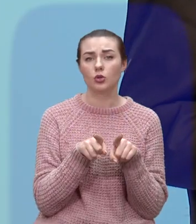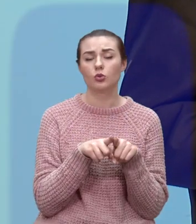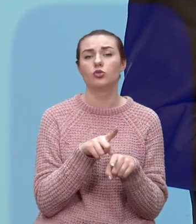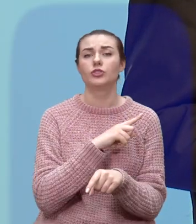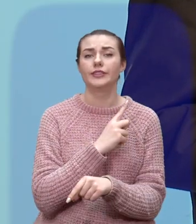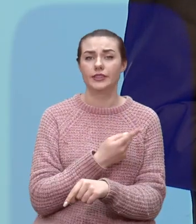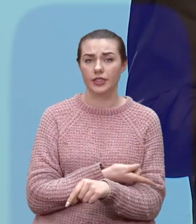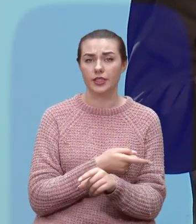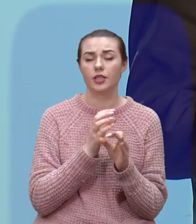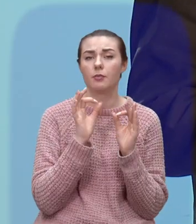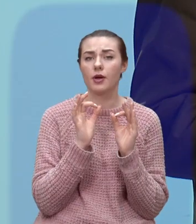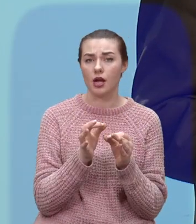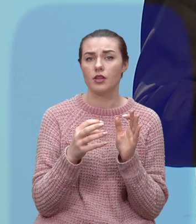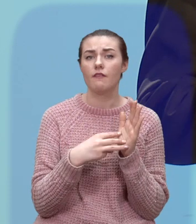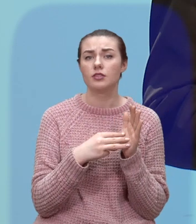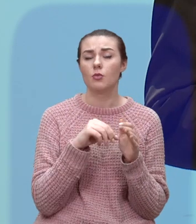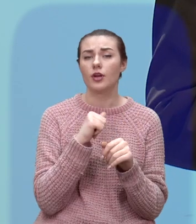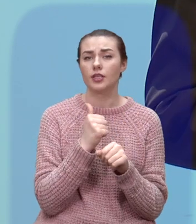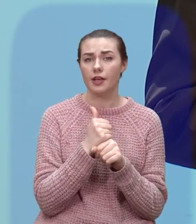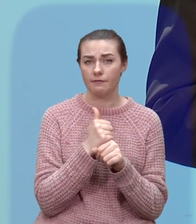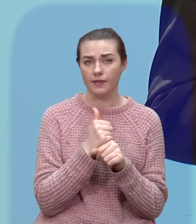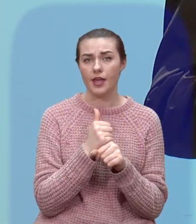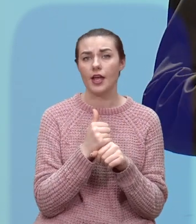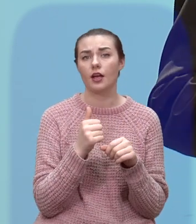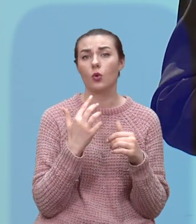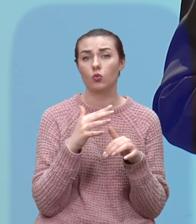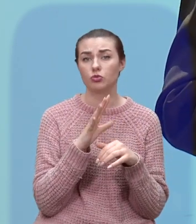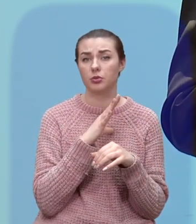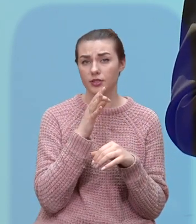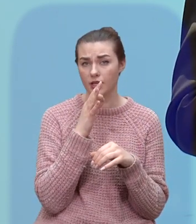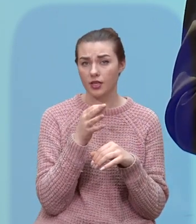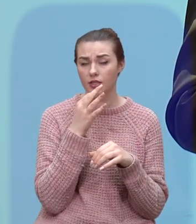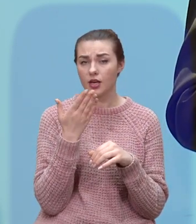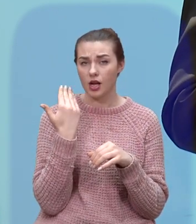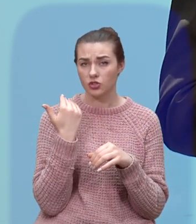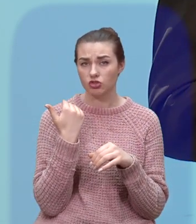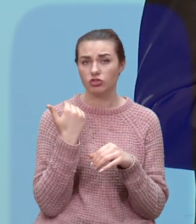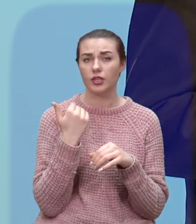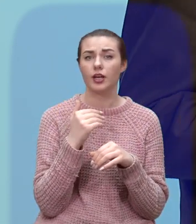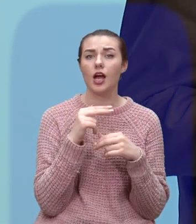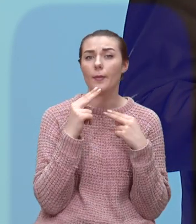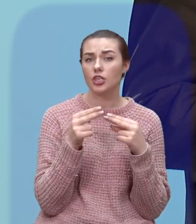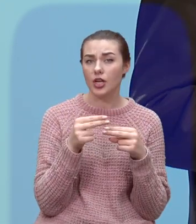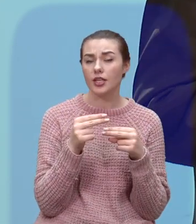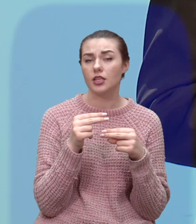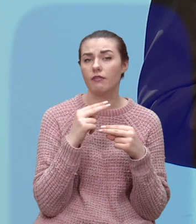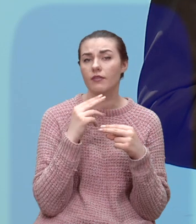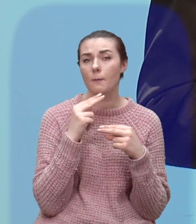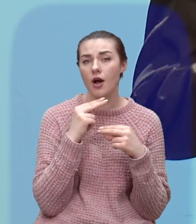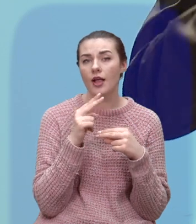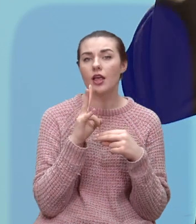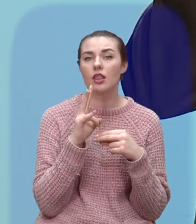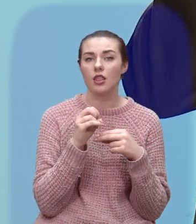одной и той же силе правда в 8 главе как было отмечено раньше обращается